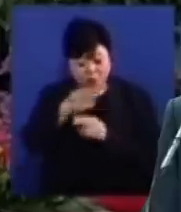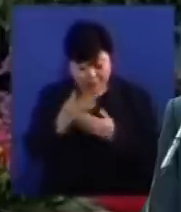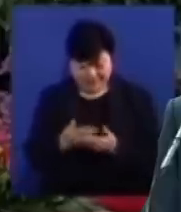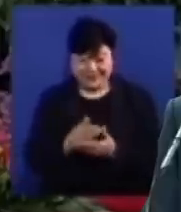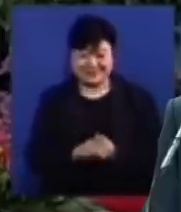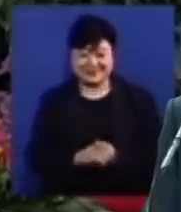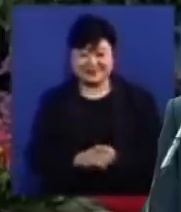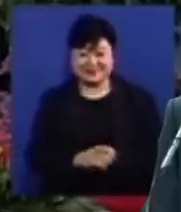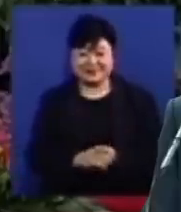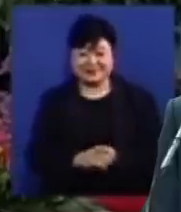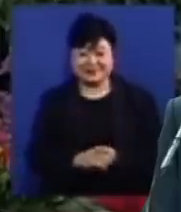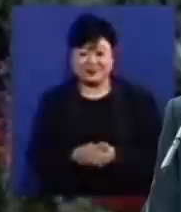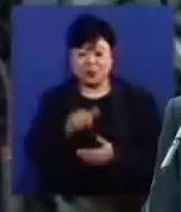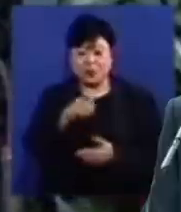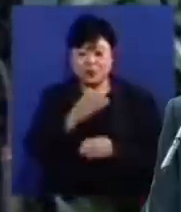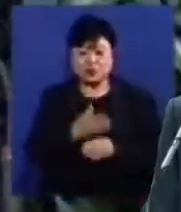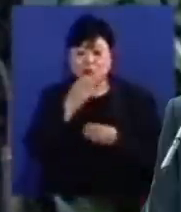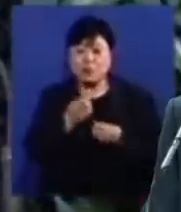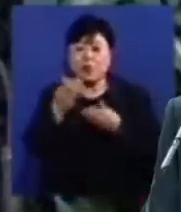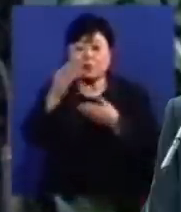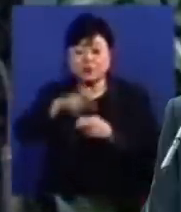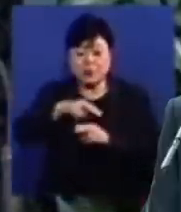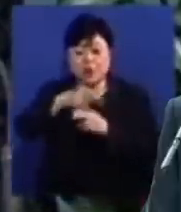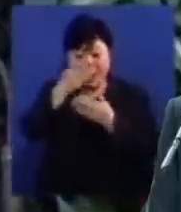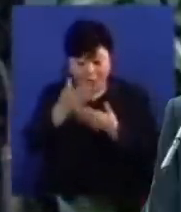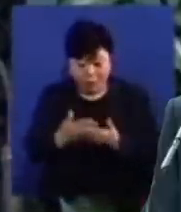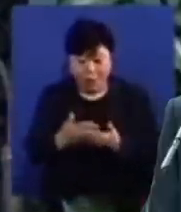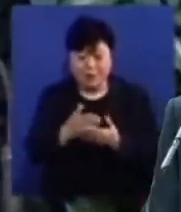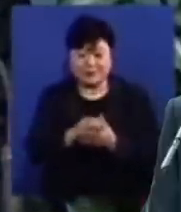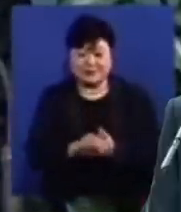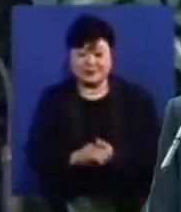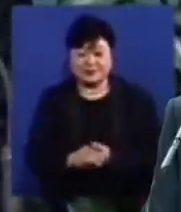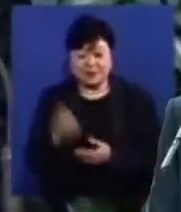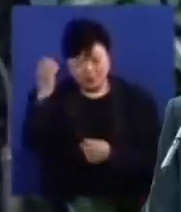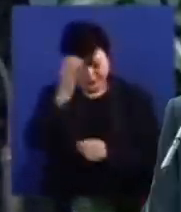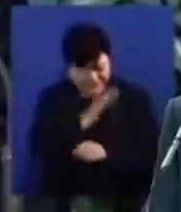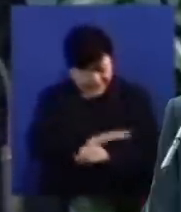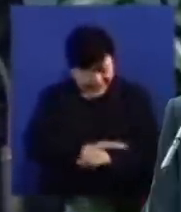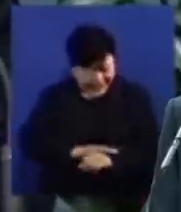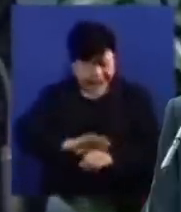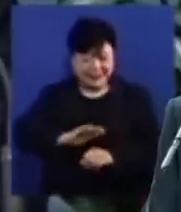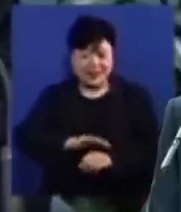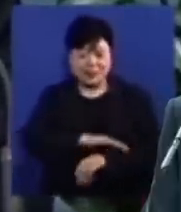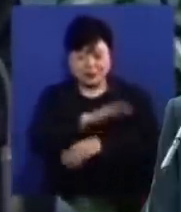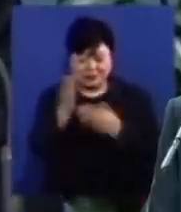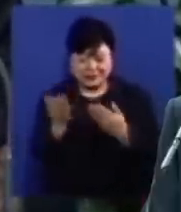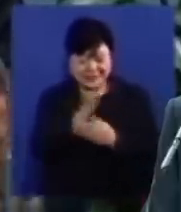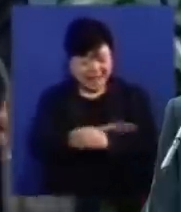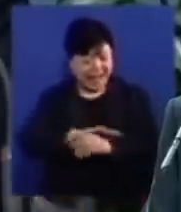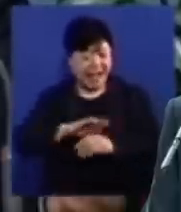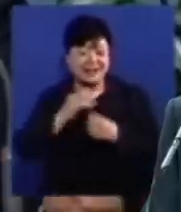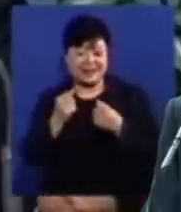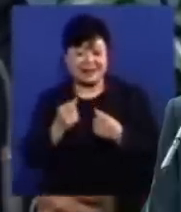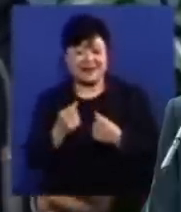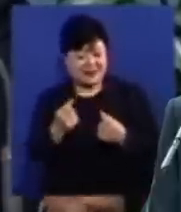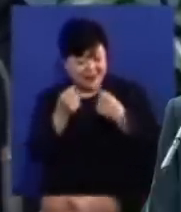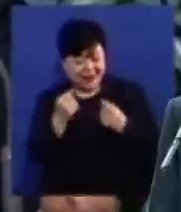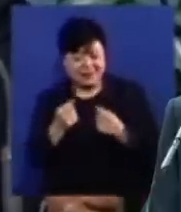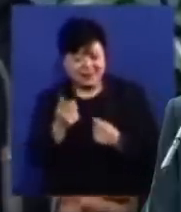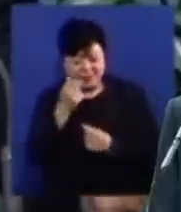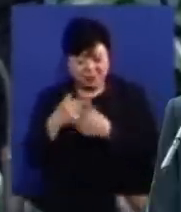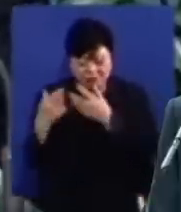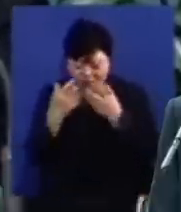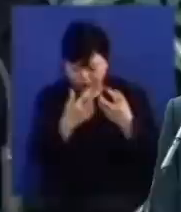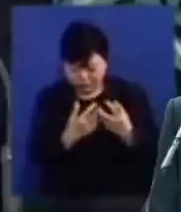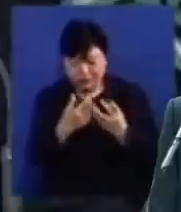것입니다. 오중복음을 선물로 받고 우리는 영혼이 잘됨 같이 범사에 잘되며 강건하고 생명을